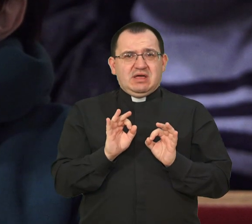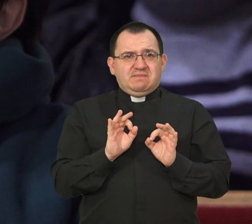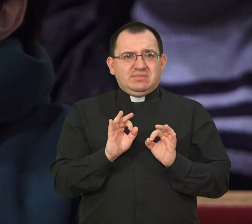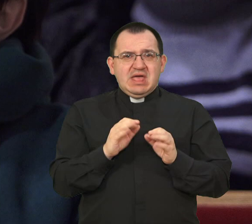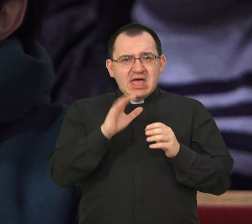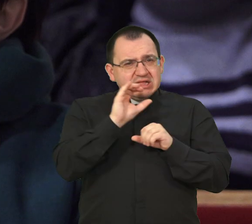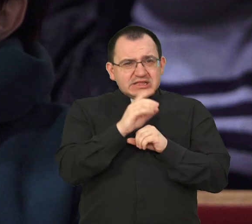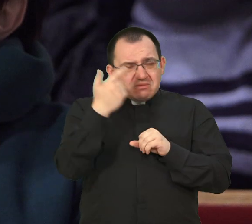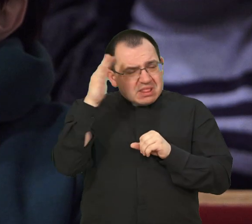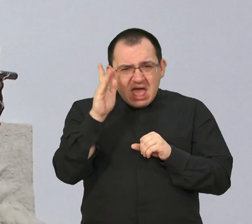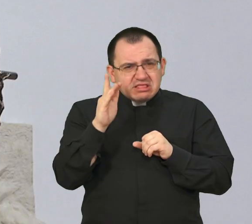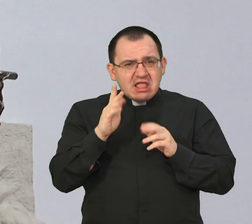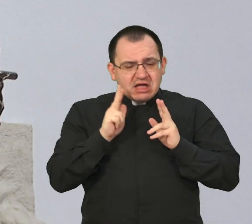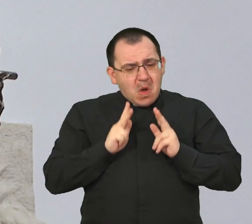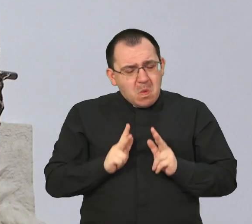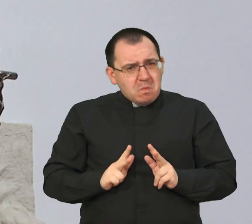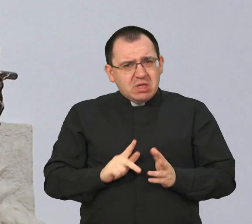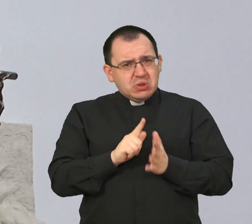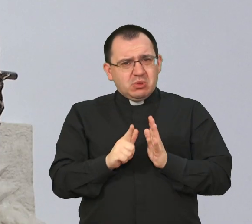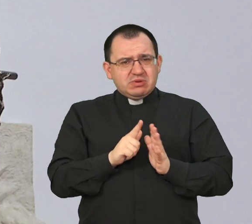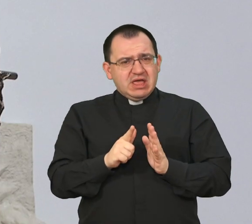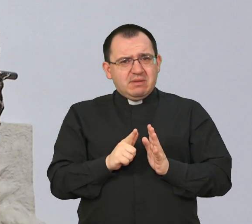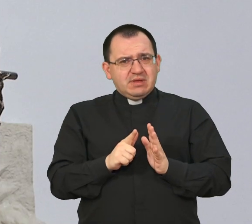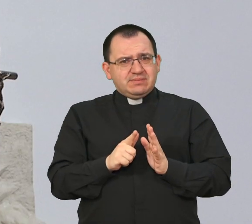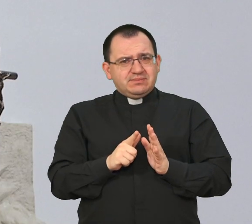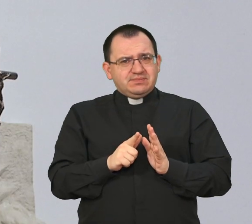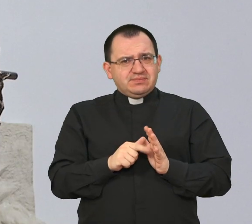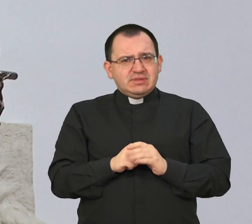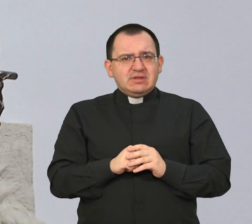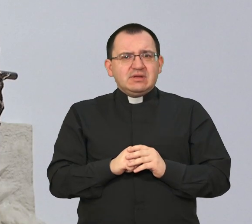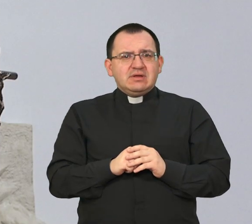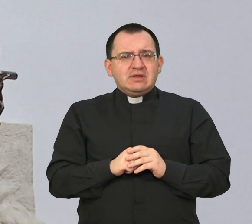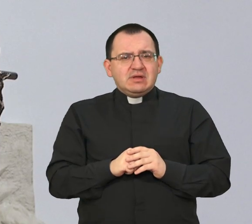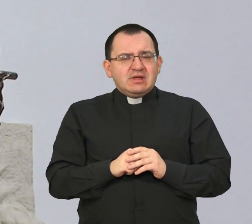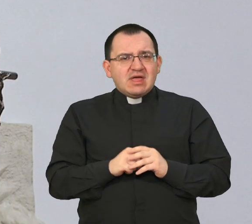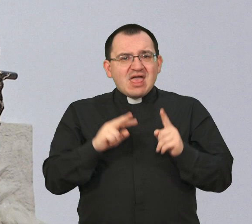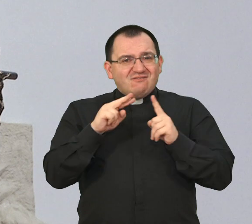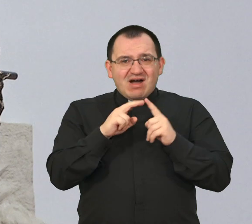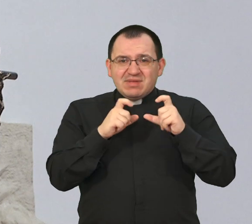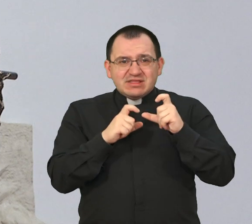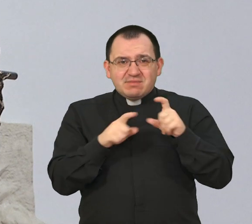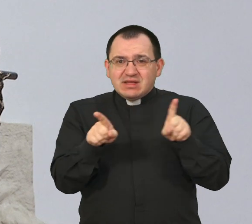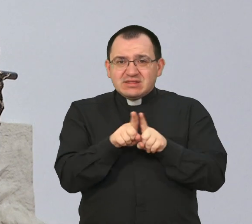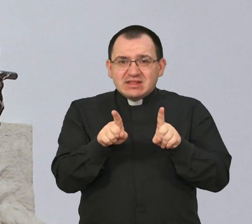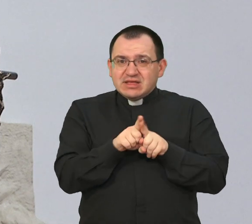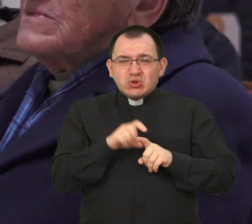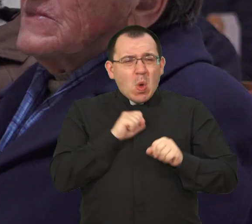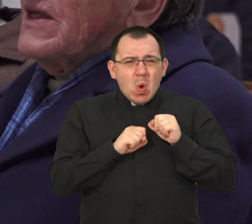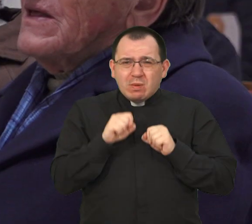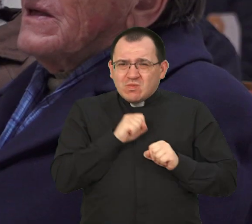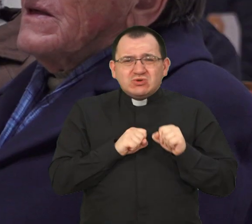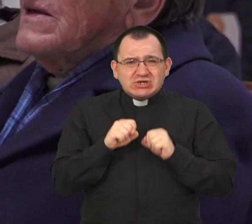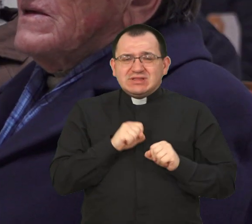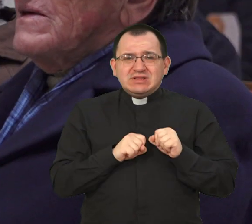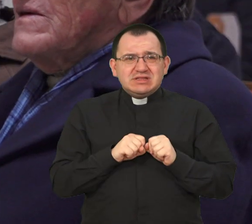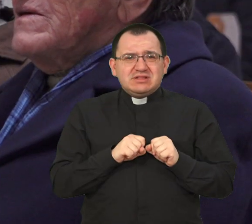mirna vremena. Nisu ih poznavali ni sveti Fabijan i Sebastijan, mučenici koji svjedoče o vremenu kada se